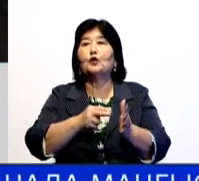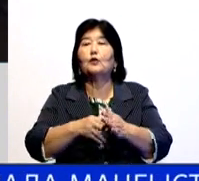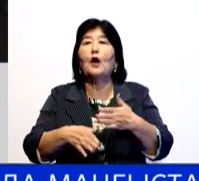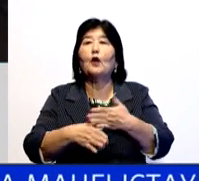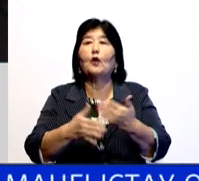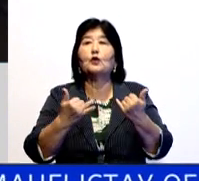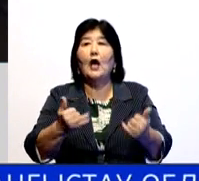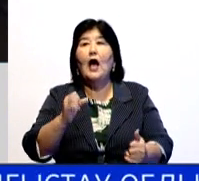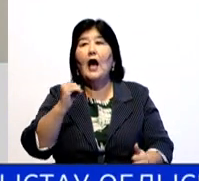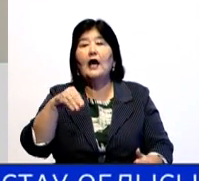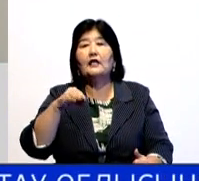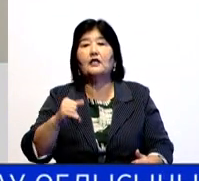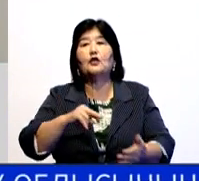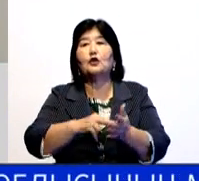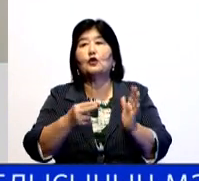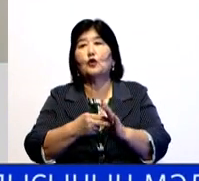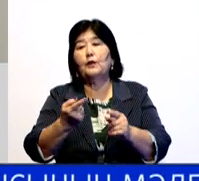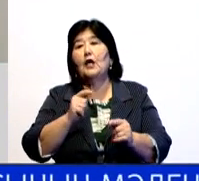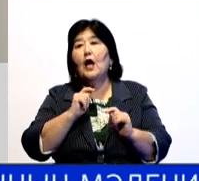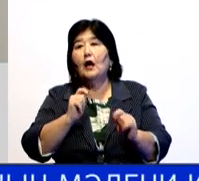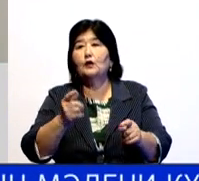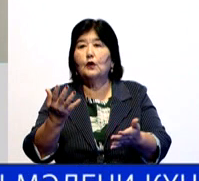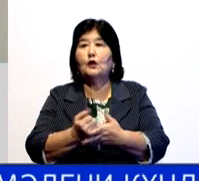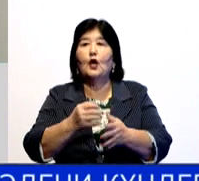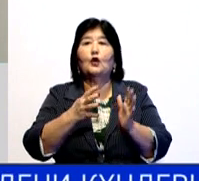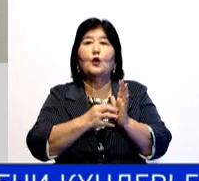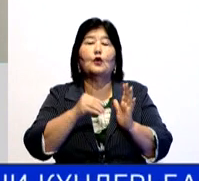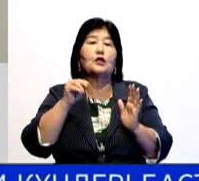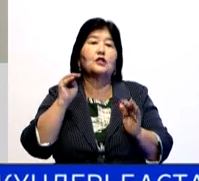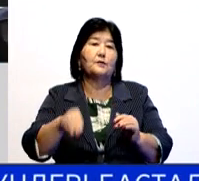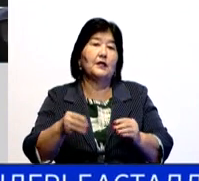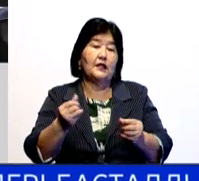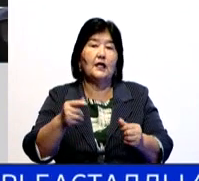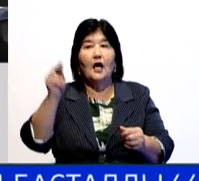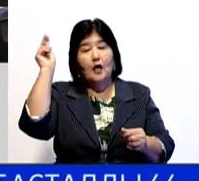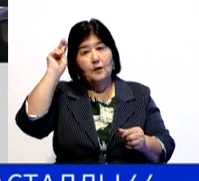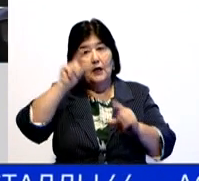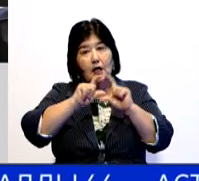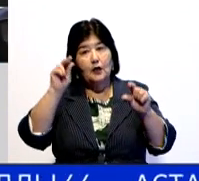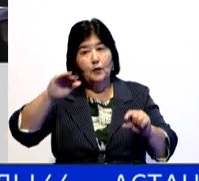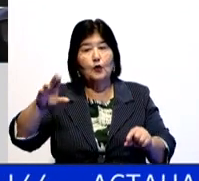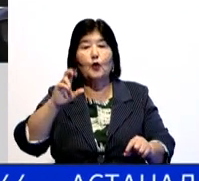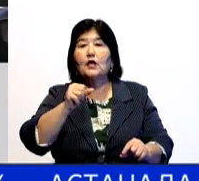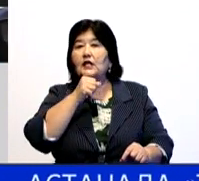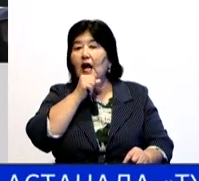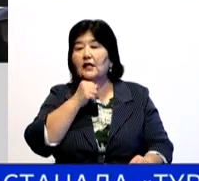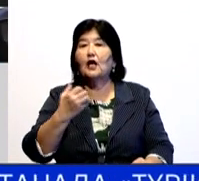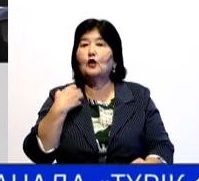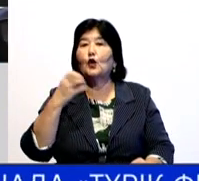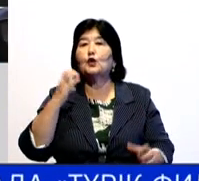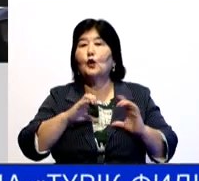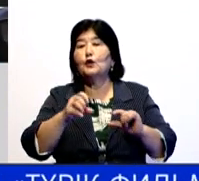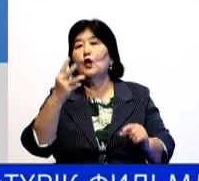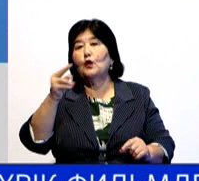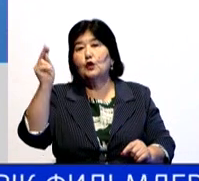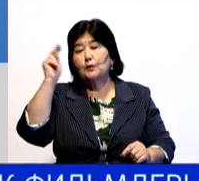арналған. IT жобалар хакатонының жүлде қоры 900 000 теңге. Сонымен қатар мектеп оқушыларына Қорқыт Ататында Қызылорда университетінің 3